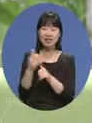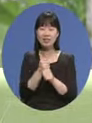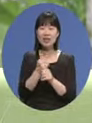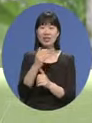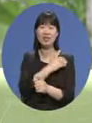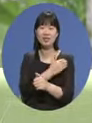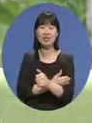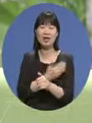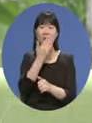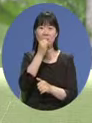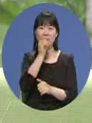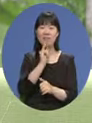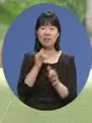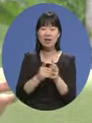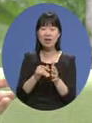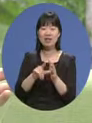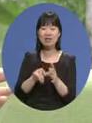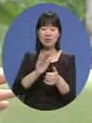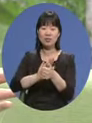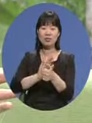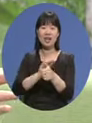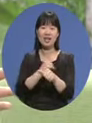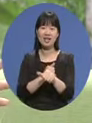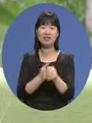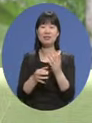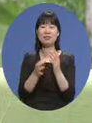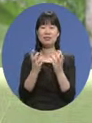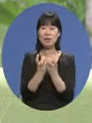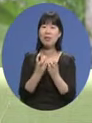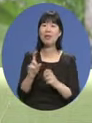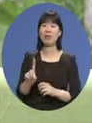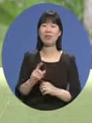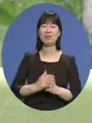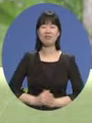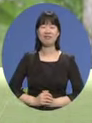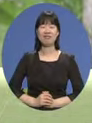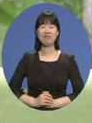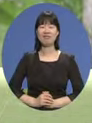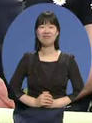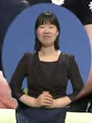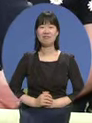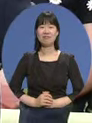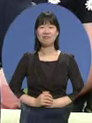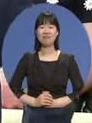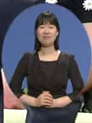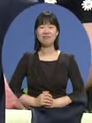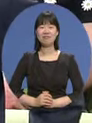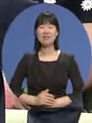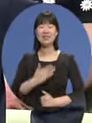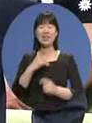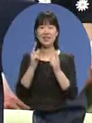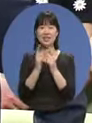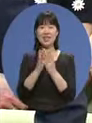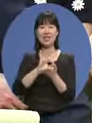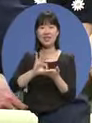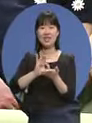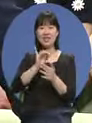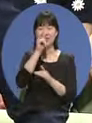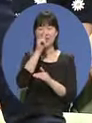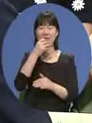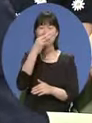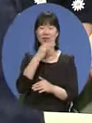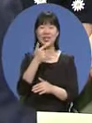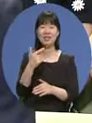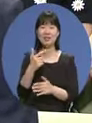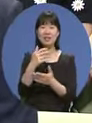것도 능력이라고 할 수 있을 텐데요. 그럴 때 또 도움이 되는 팁은 없을까요? 제가 실제로 썼었고 네. 제가